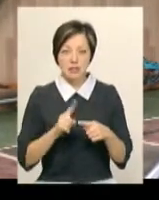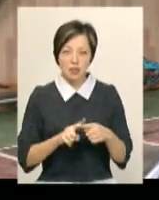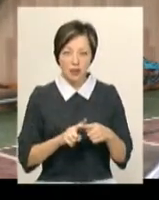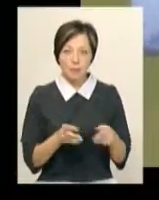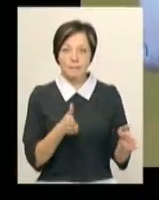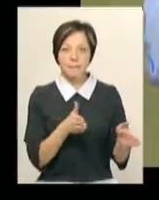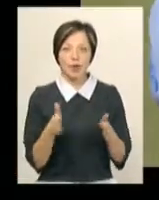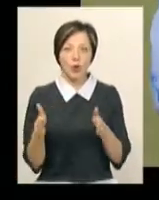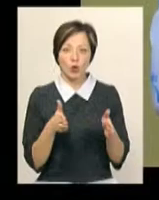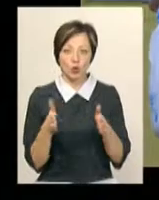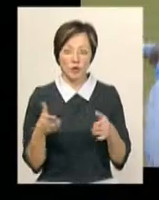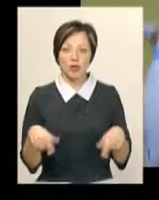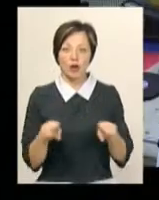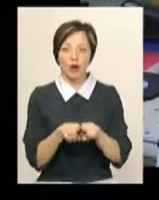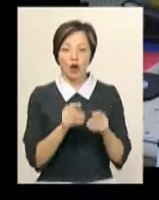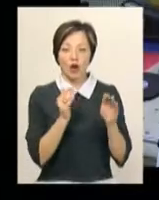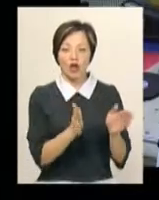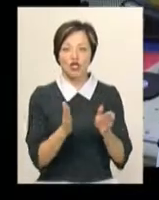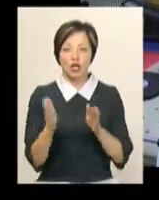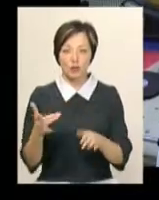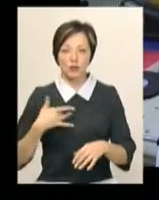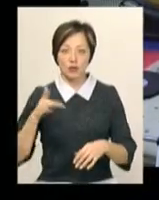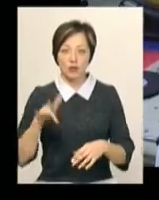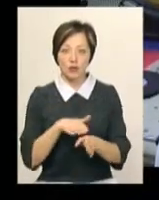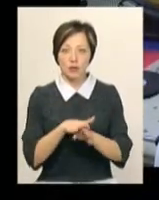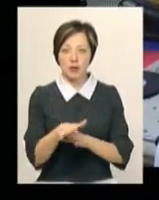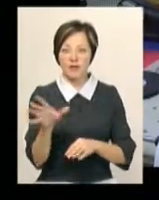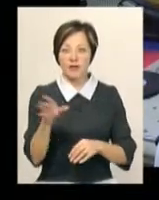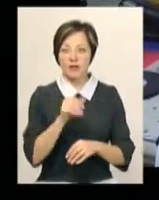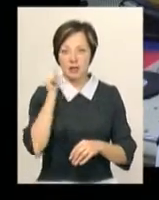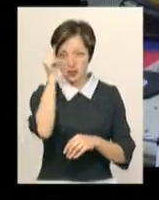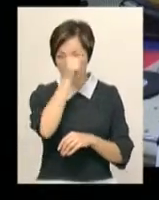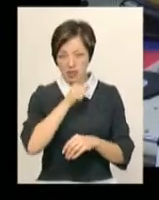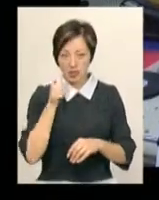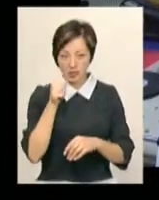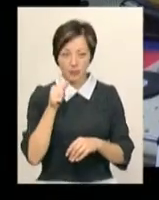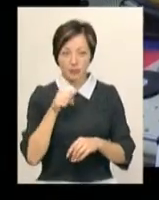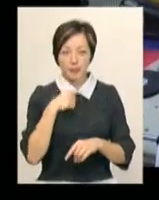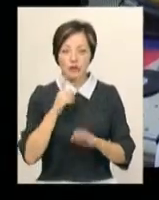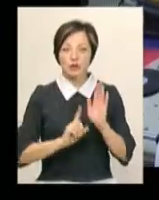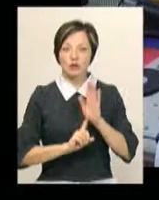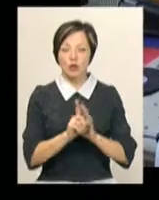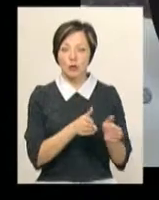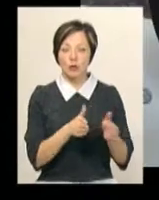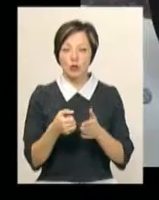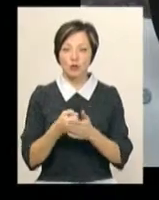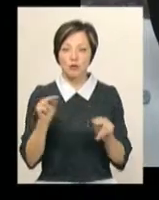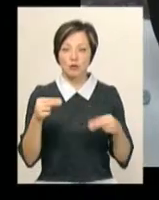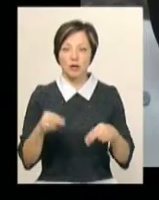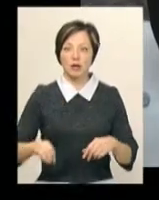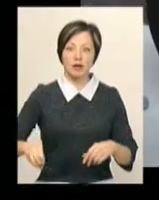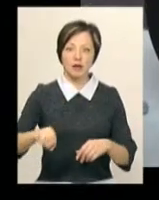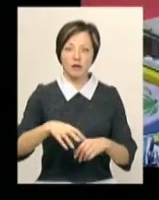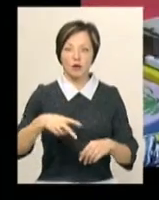Це підготовка. Такого режиму спортсменка суворо дотримувалася весь рік. Вона та Ярослав Заболотний, кажуть, розпочали підготовку до чемпіонату